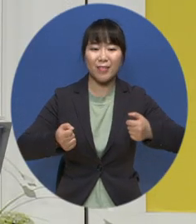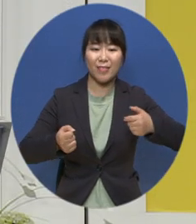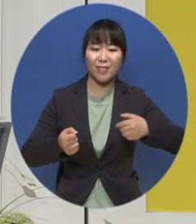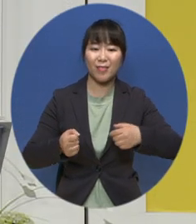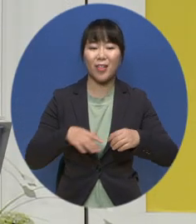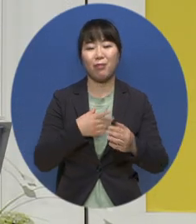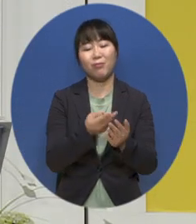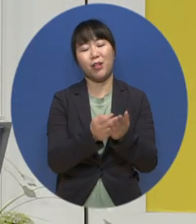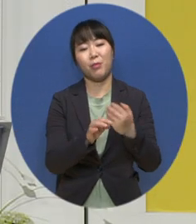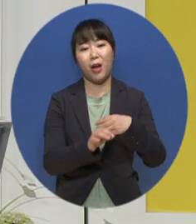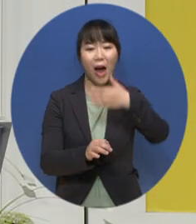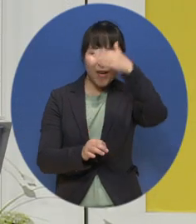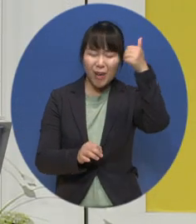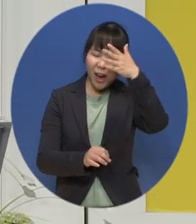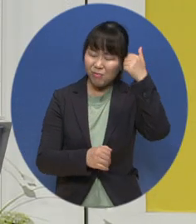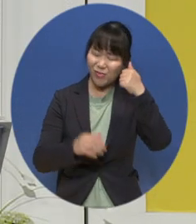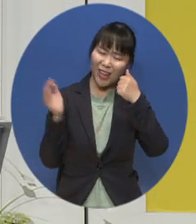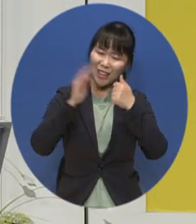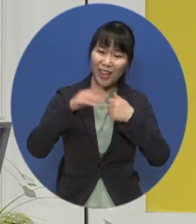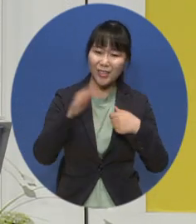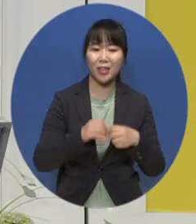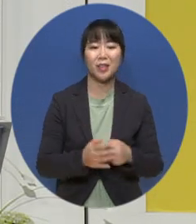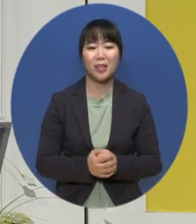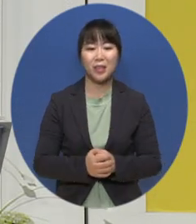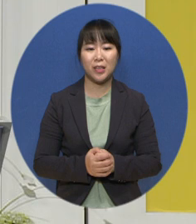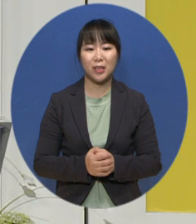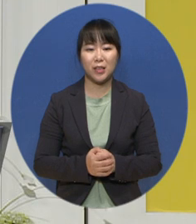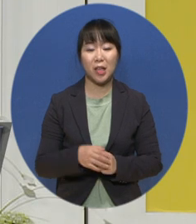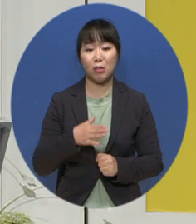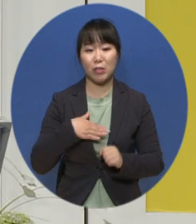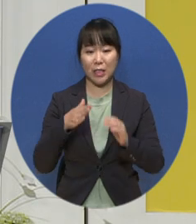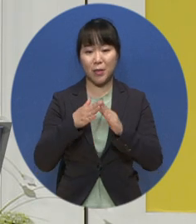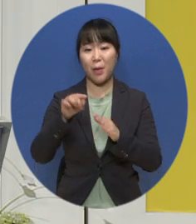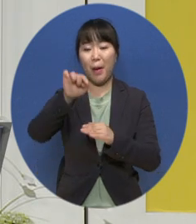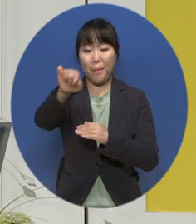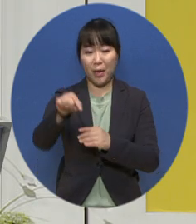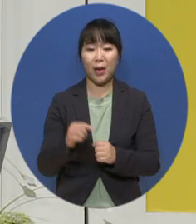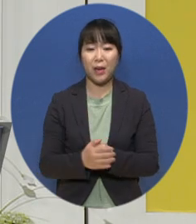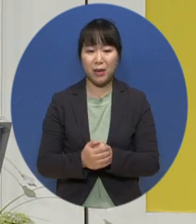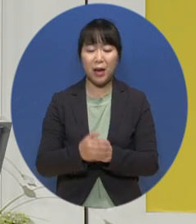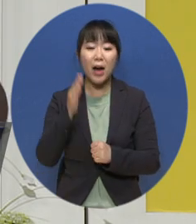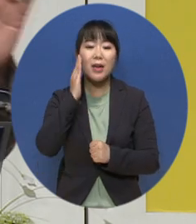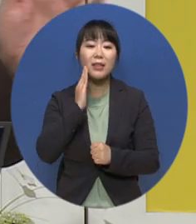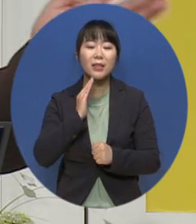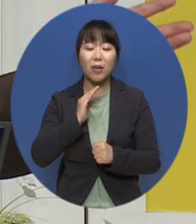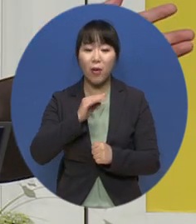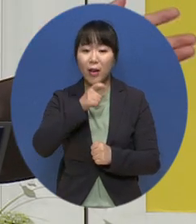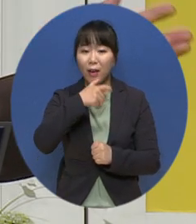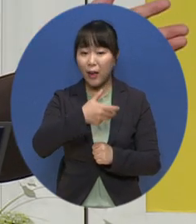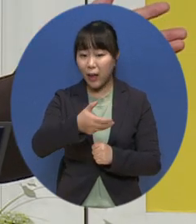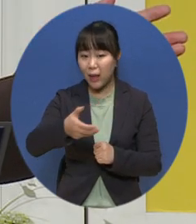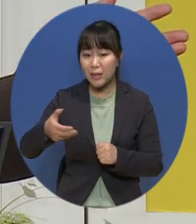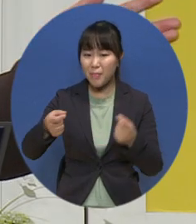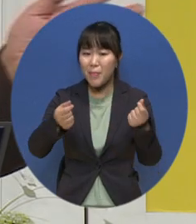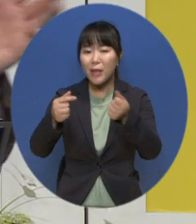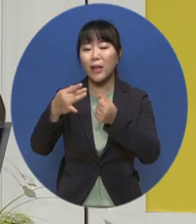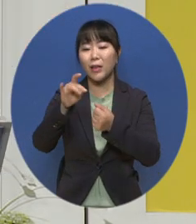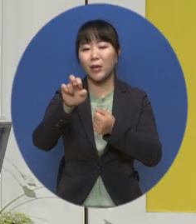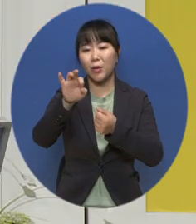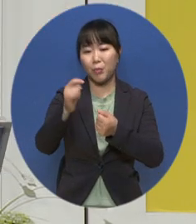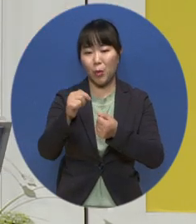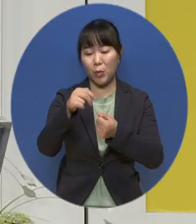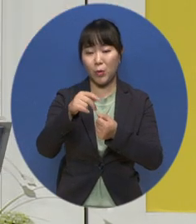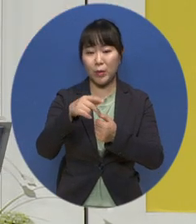예 줄넘기 하러가자 그러하고 우리집 그 앞에 가 증기 챔피 스테이크도 뭐죠 검산 저수지 기차